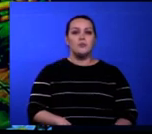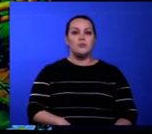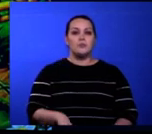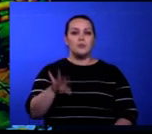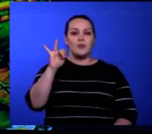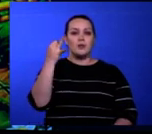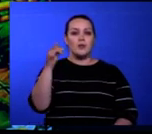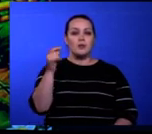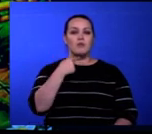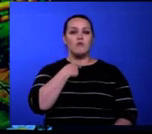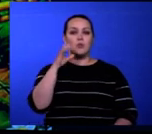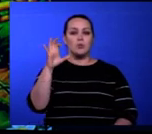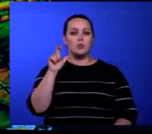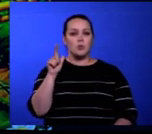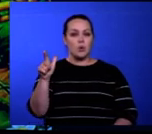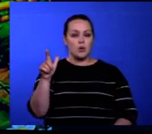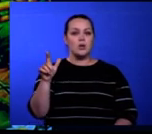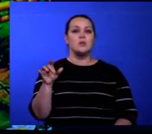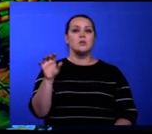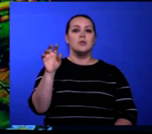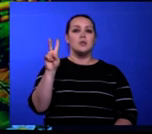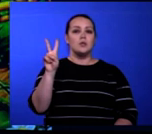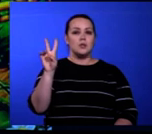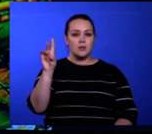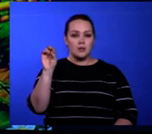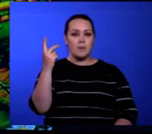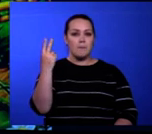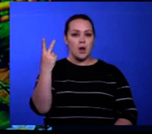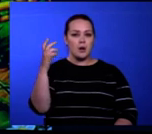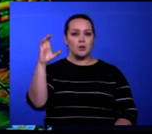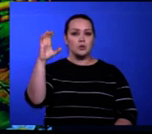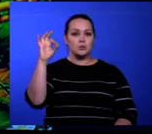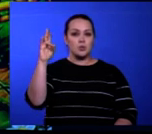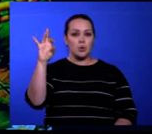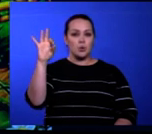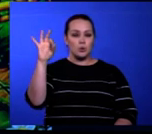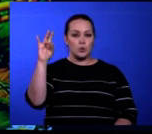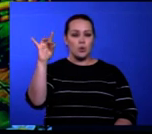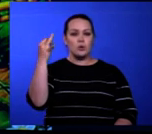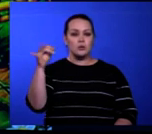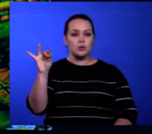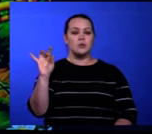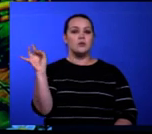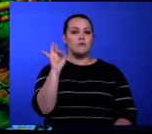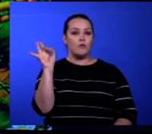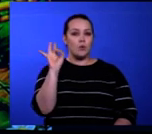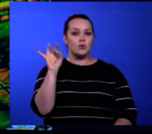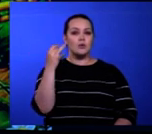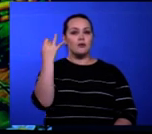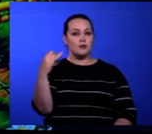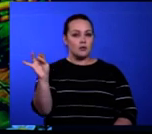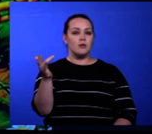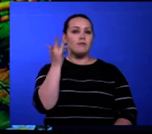краткий. Согласный, непарный, сонорный. Сонорный всегда звонкий, а про И краткий мы знаем, что он